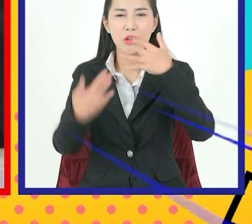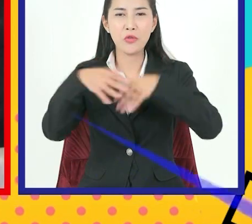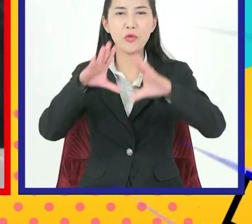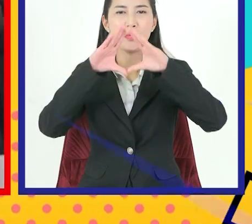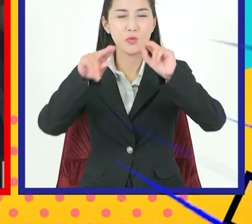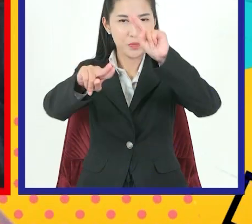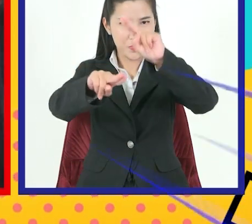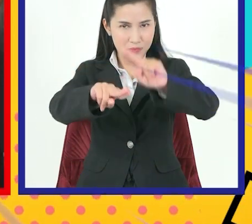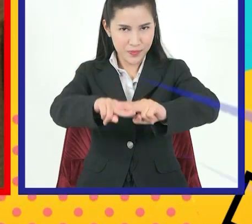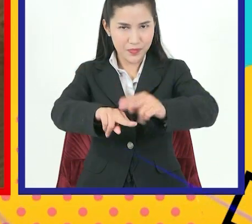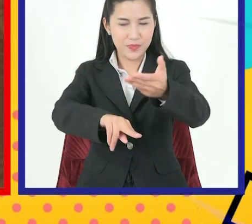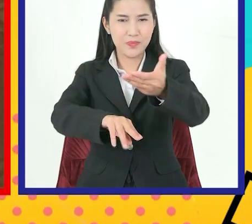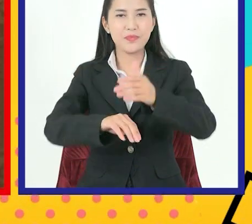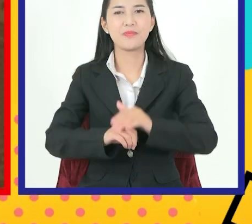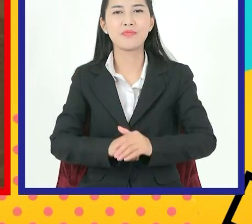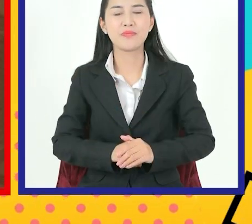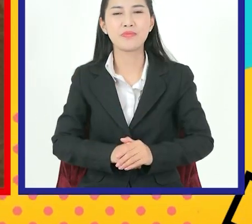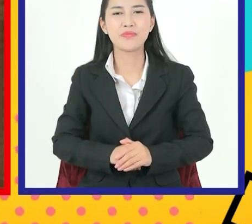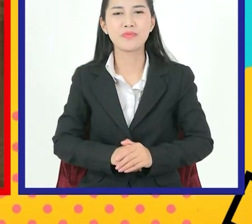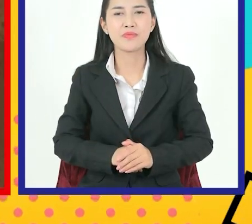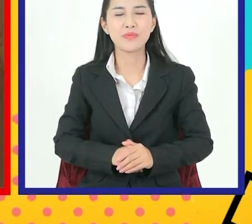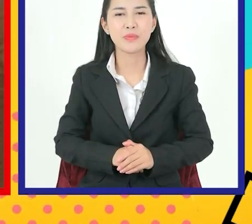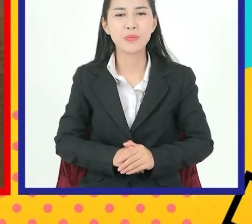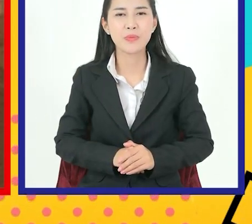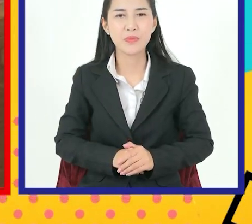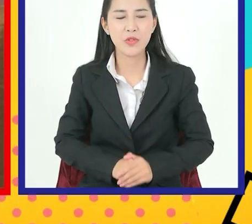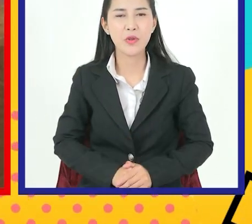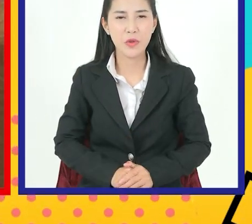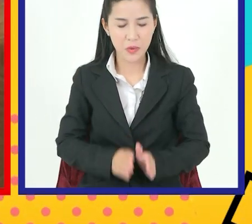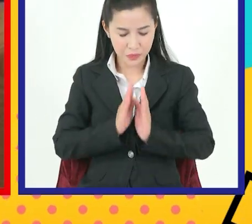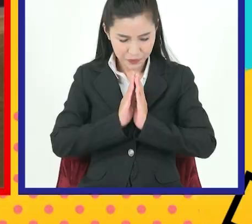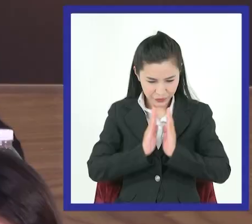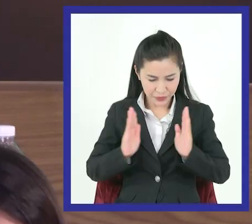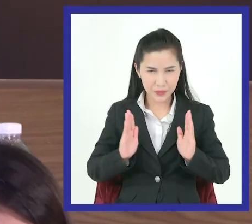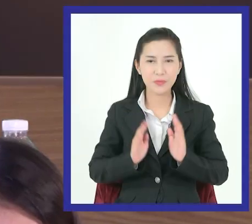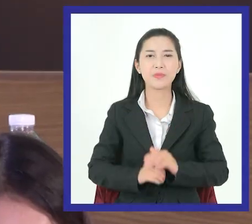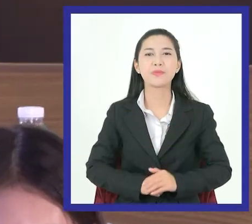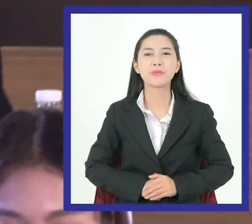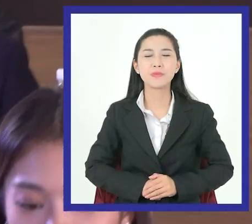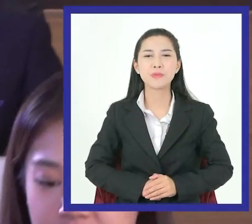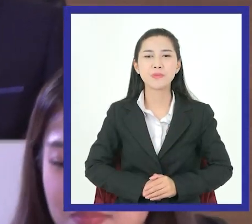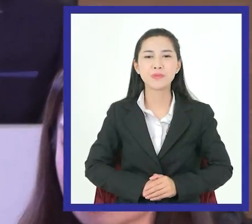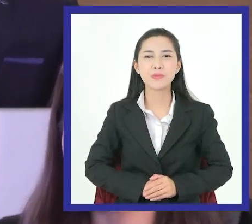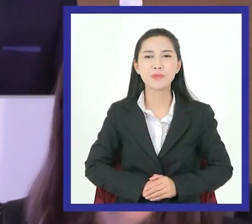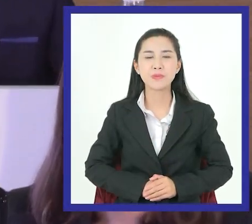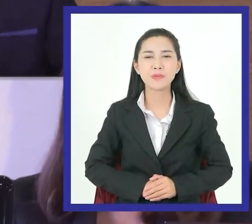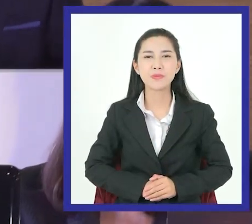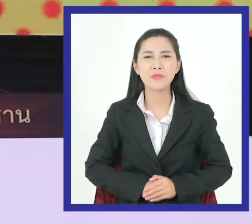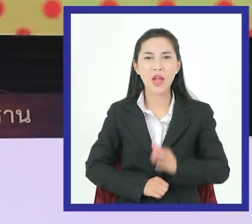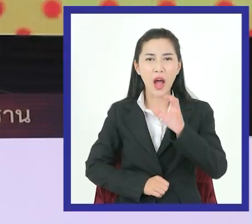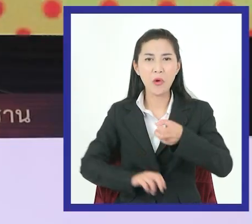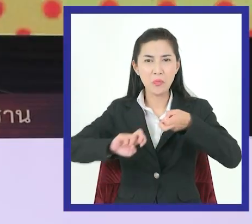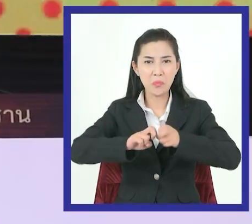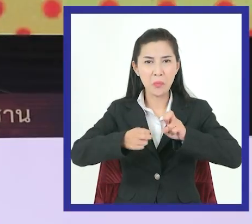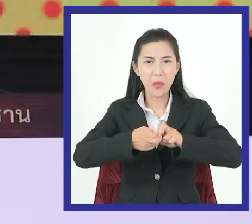นะฮะครับเท่านี้ครับท่านประธานขอบพระคุณครับขอบคุณครับท่านพี่เทียมครับโอท่านเอาปัญหาใหญ่